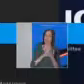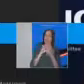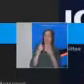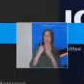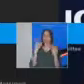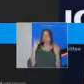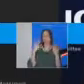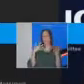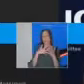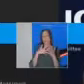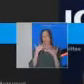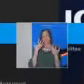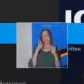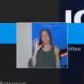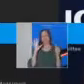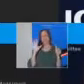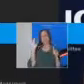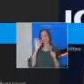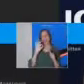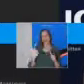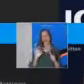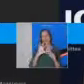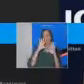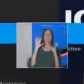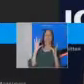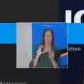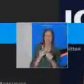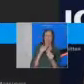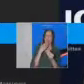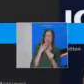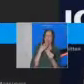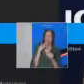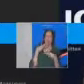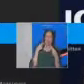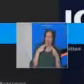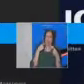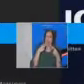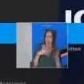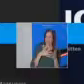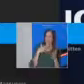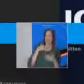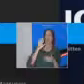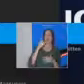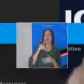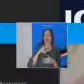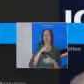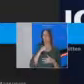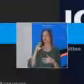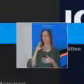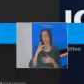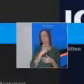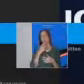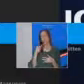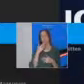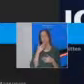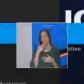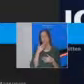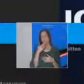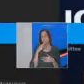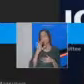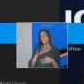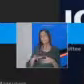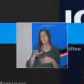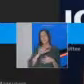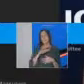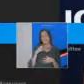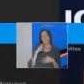בסקר שככה נגעת בה, שזה 86% מכל היהודים שהשיבו על הסקר, היו פה מעל 1,300 יהודים באמת מכל